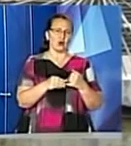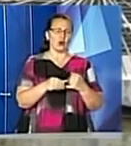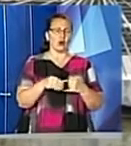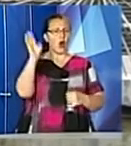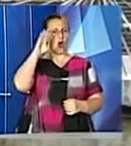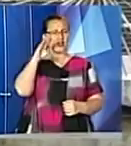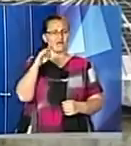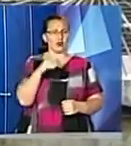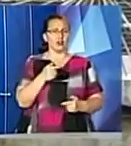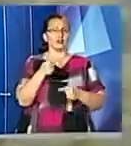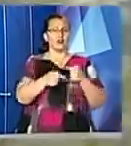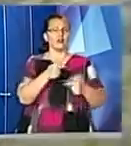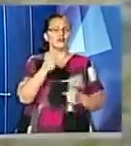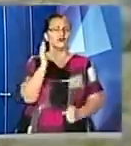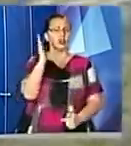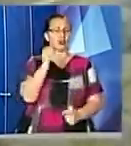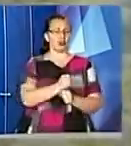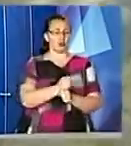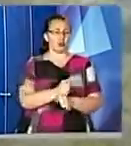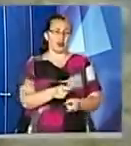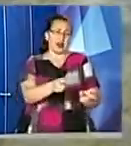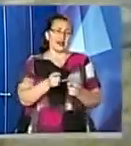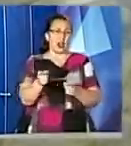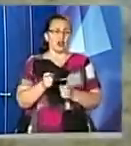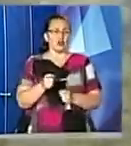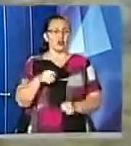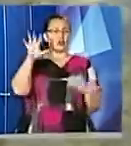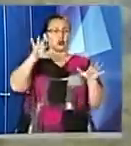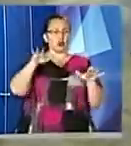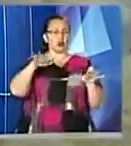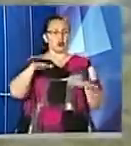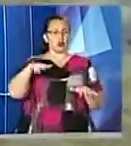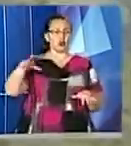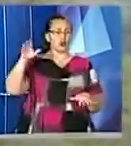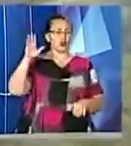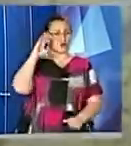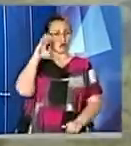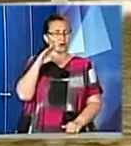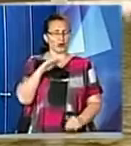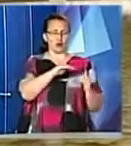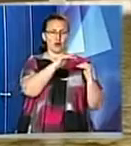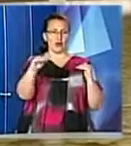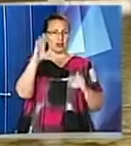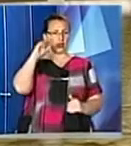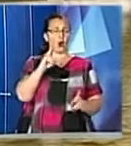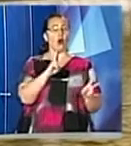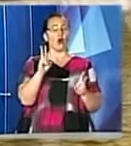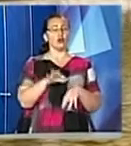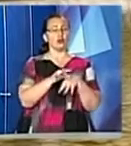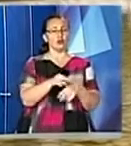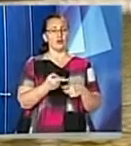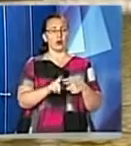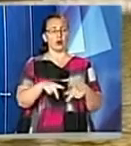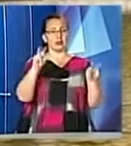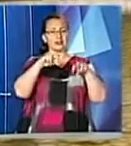для наповнення водойми планують залучити і дощові стоки та поверхневі води. Хто саме проводитиме гідрогеологічні